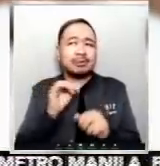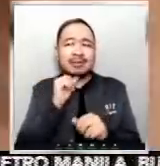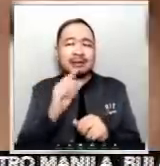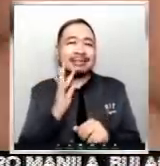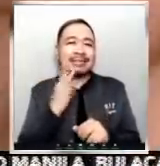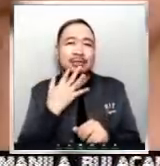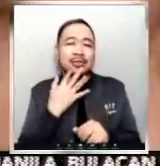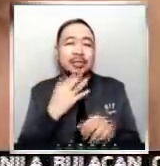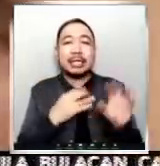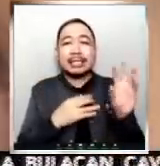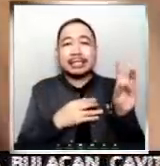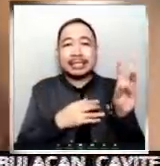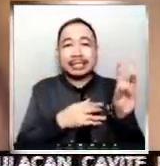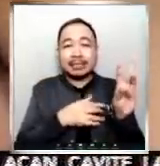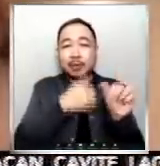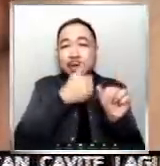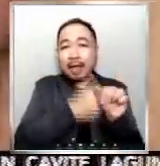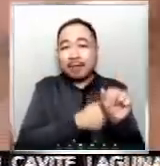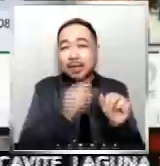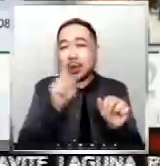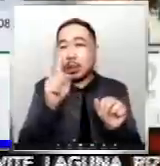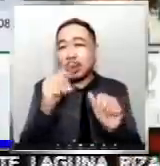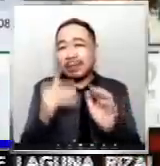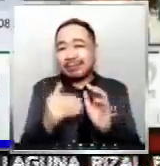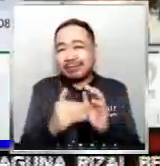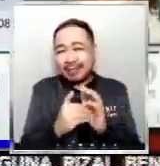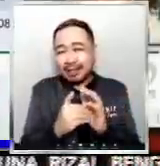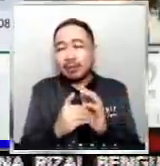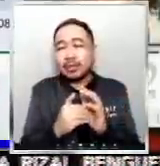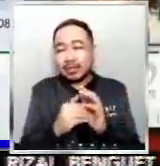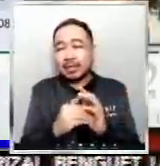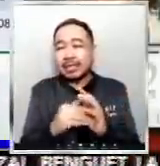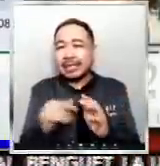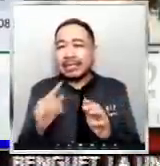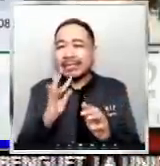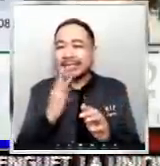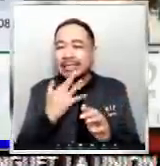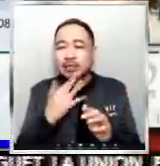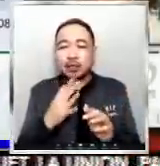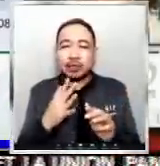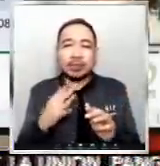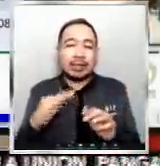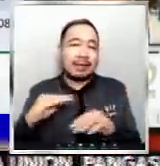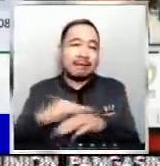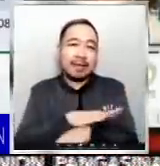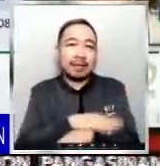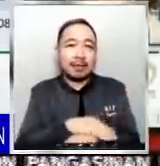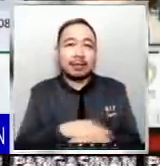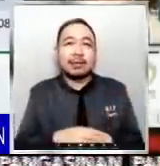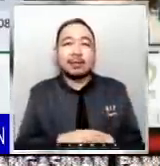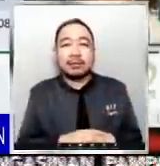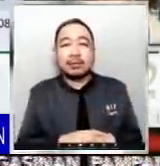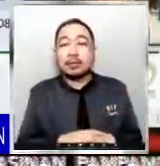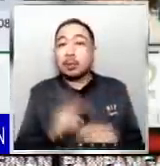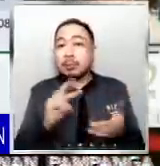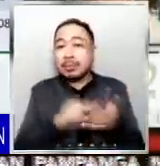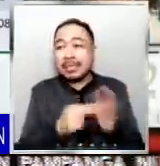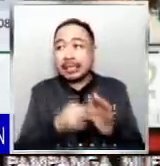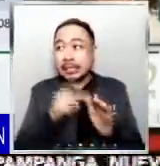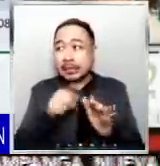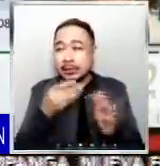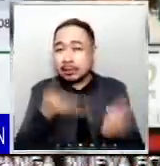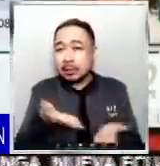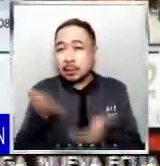bawat 100,000 doses lamang ang serious. Meron tayong 2,000 na serious events, meaning kailangang ma-hospital ng isang araw,